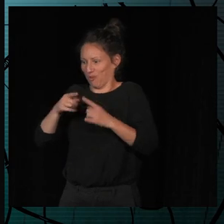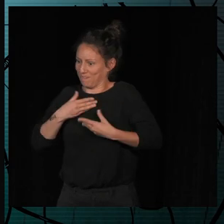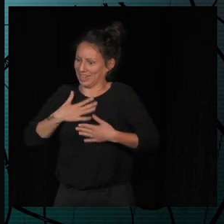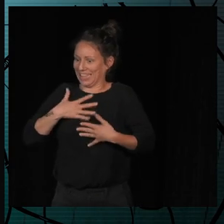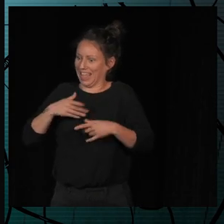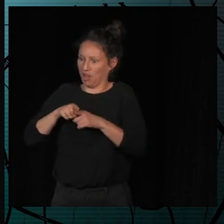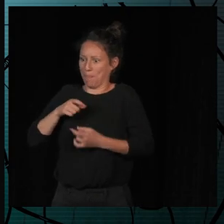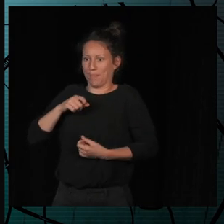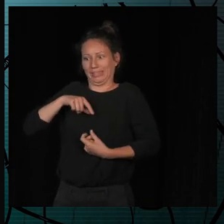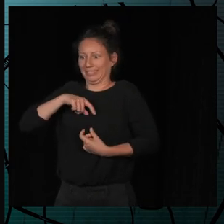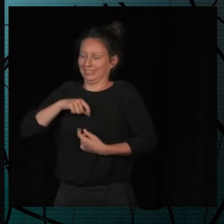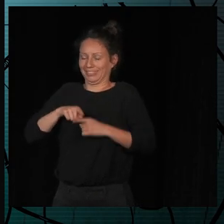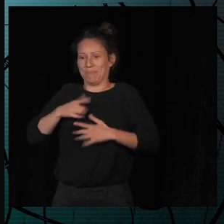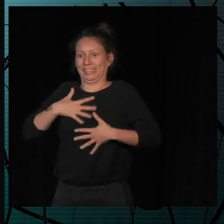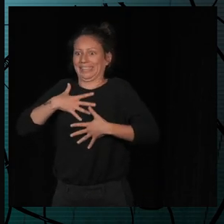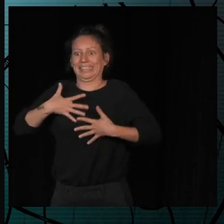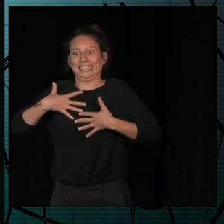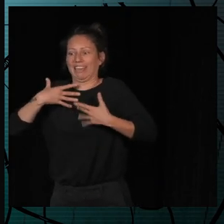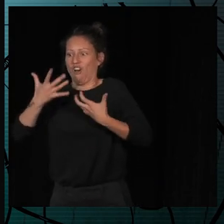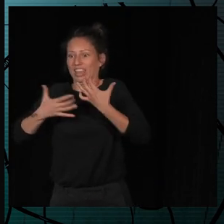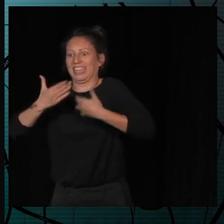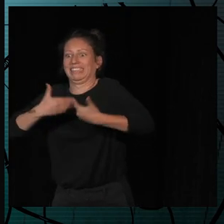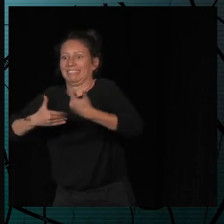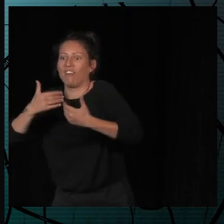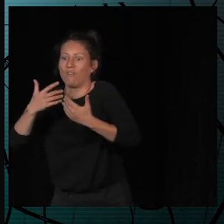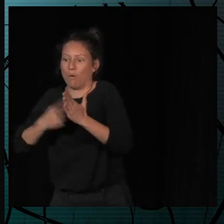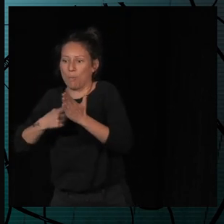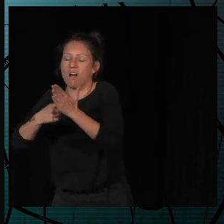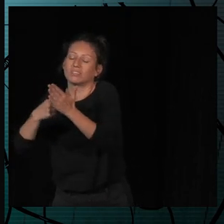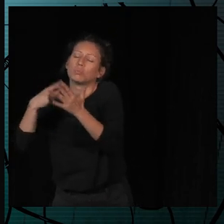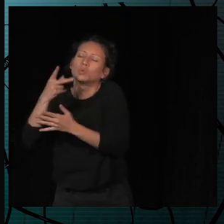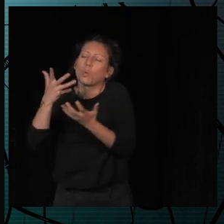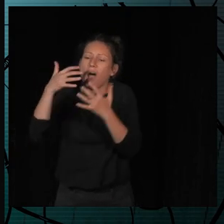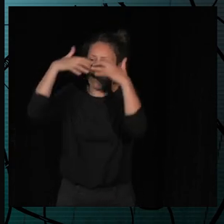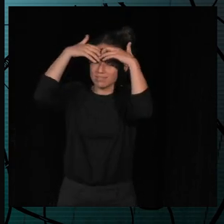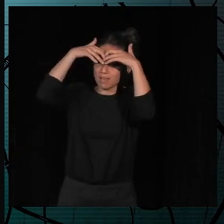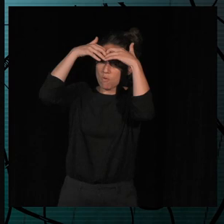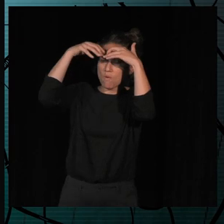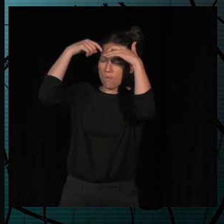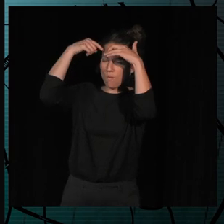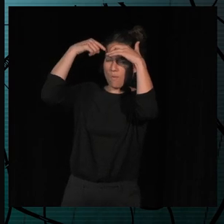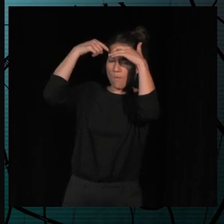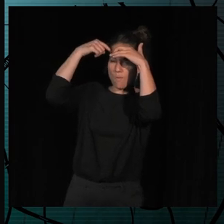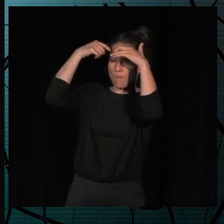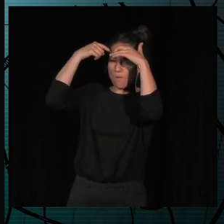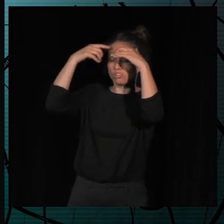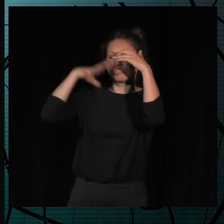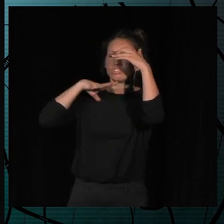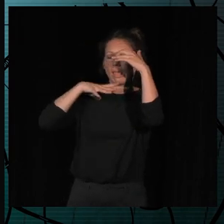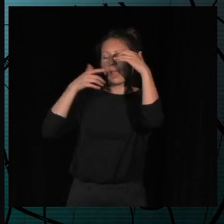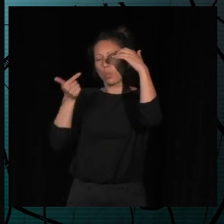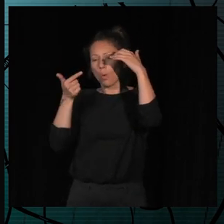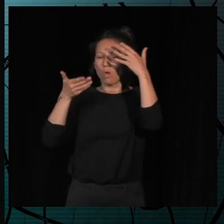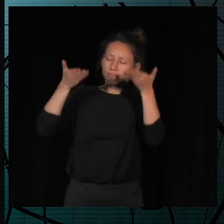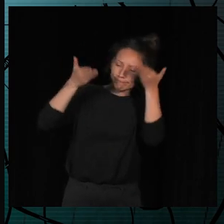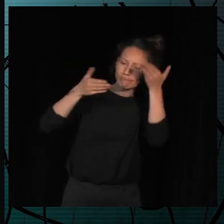montré que ce qui est important c'est beaucoup plus une une balance dans le cerveau qu'entre deux substances non adrénaline d'un côté sérotonine de l'autre et c'est